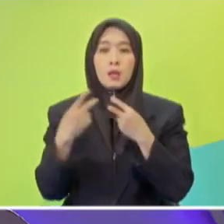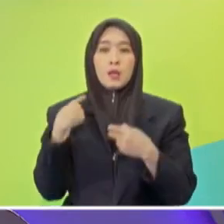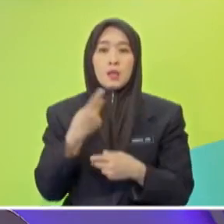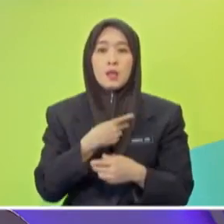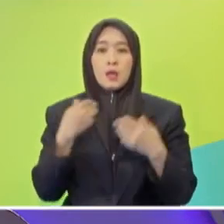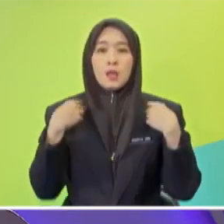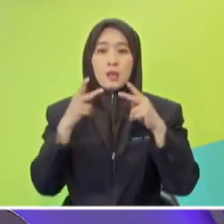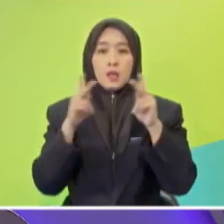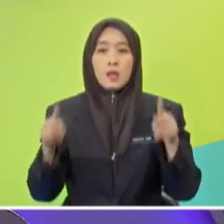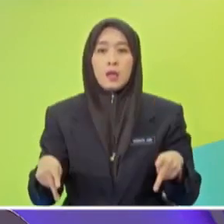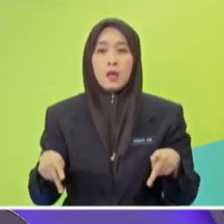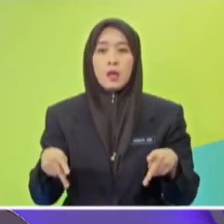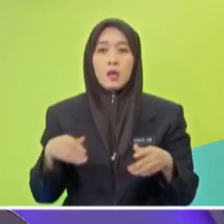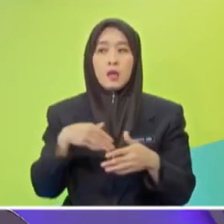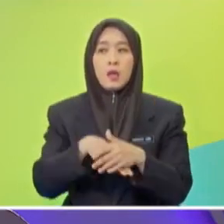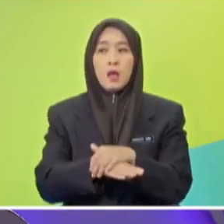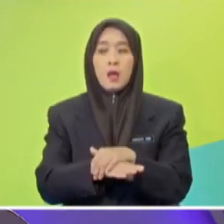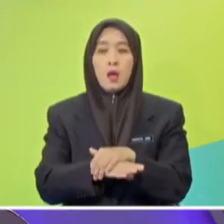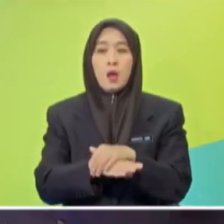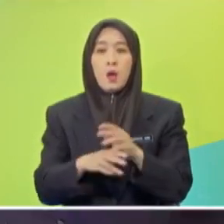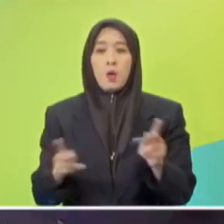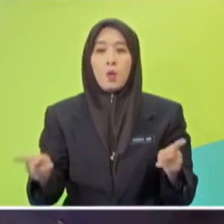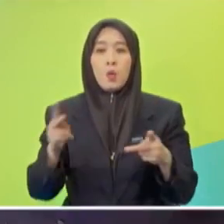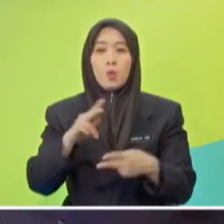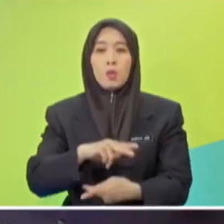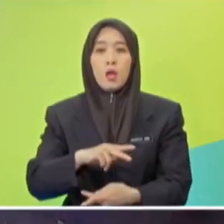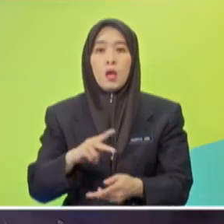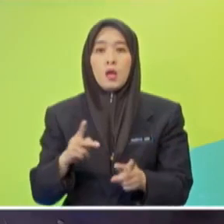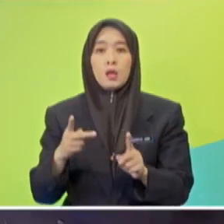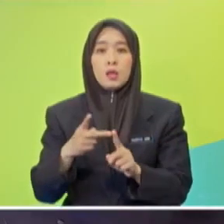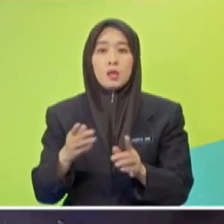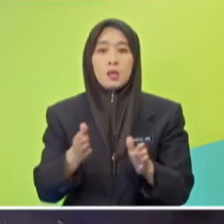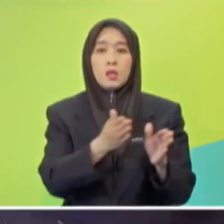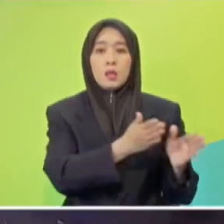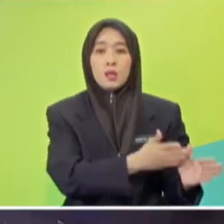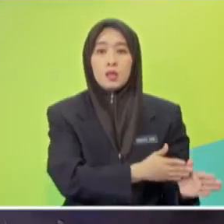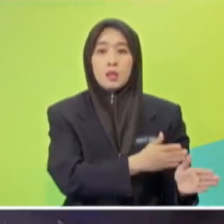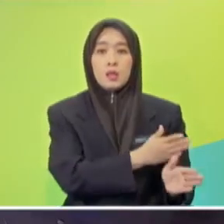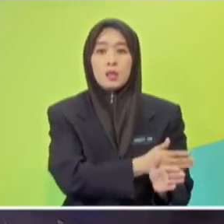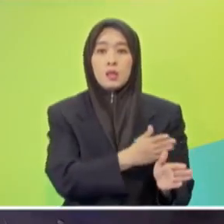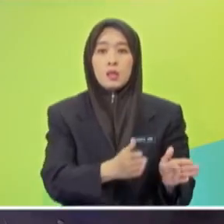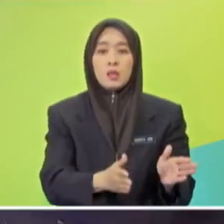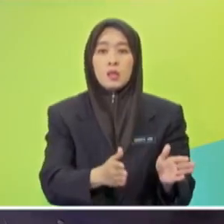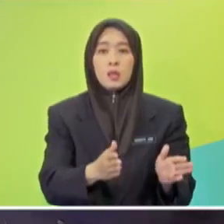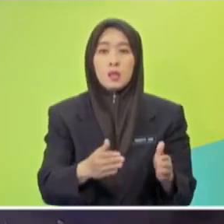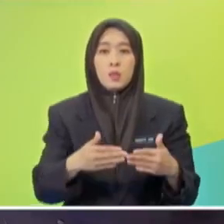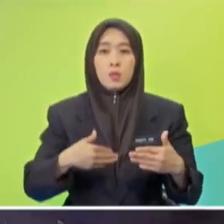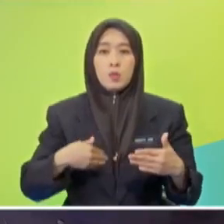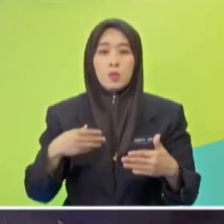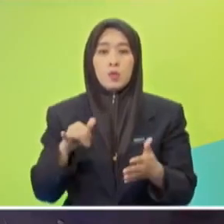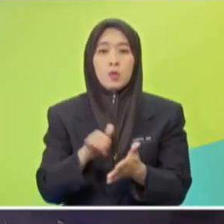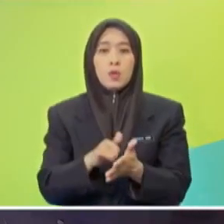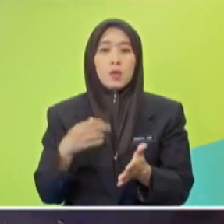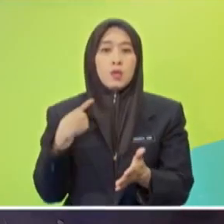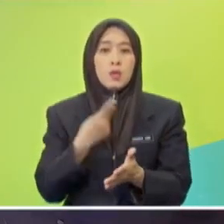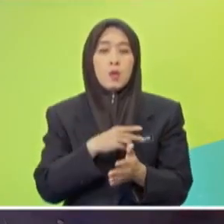yaitu kotak ke sisi Yuk jadi sebelum itu kita buat penyelesaian